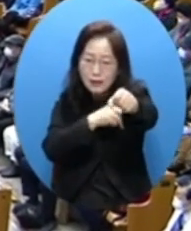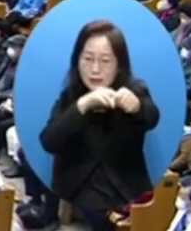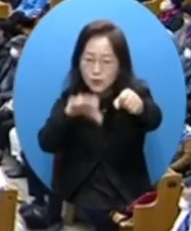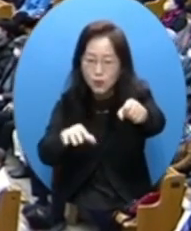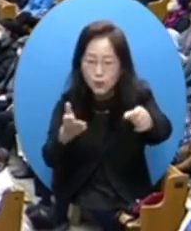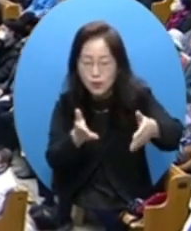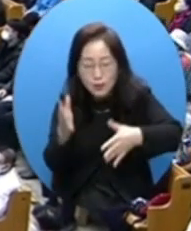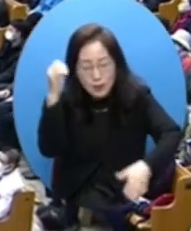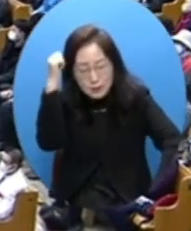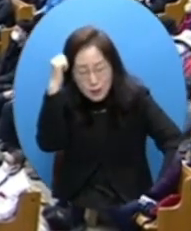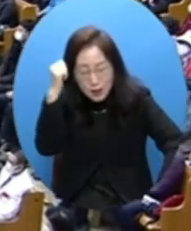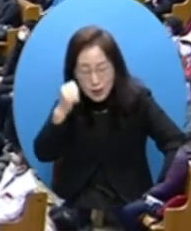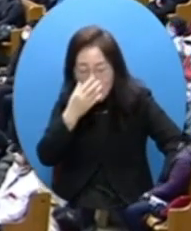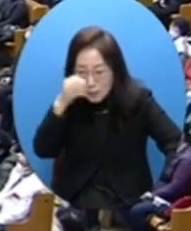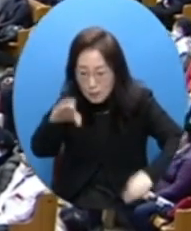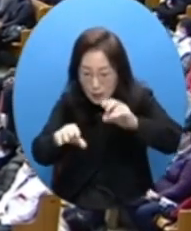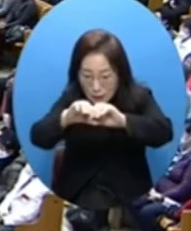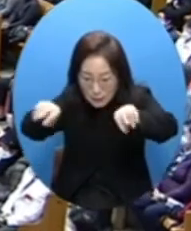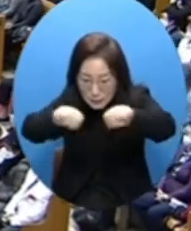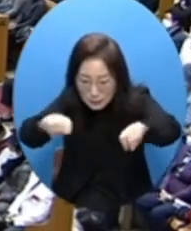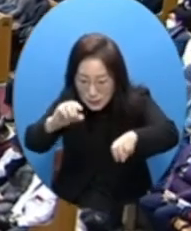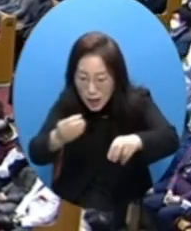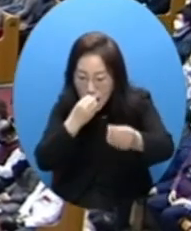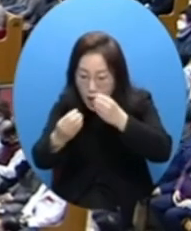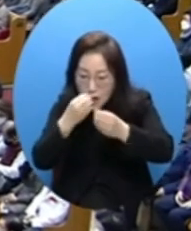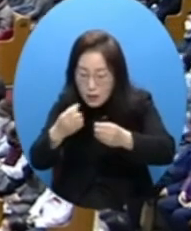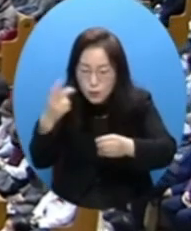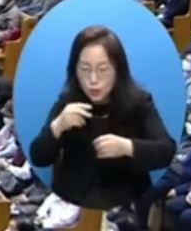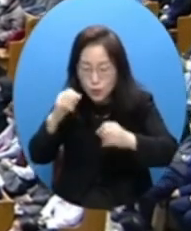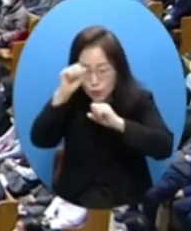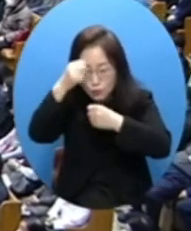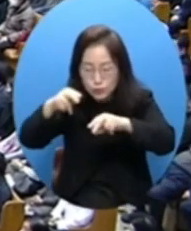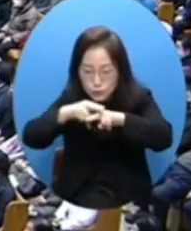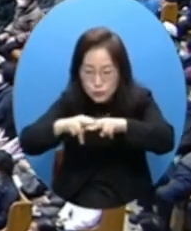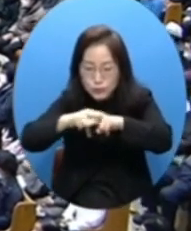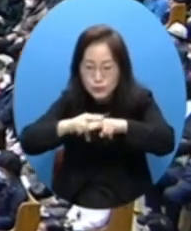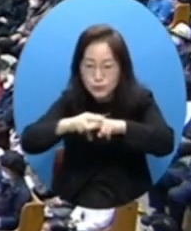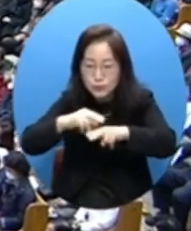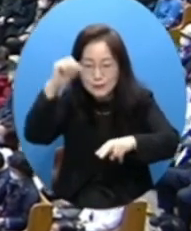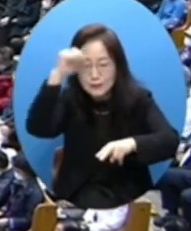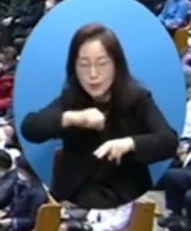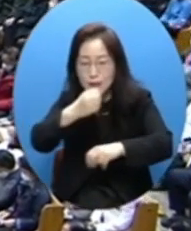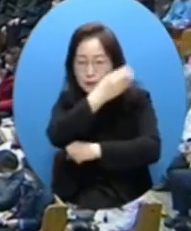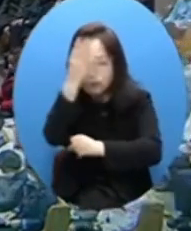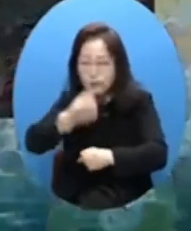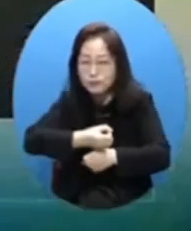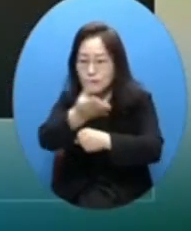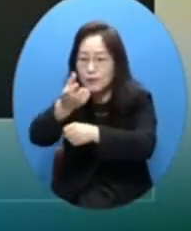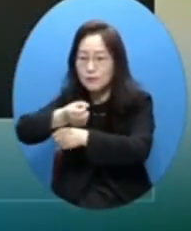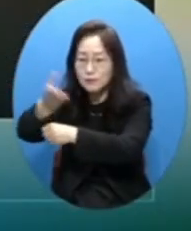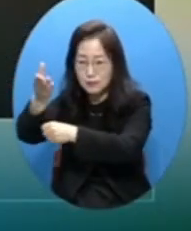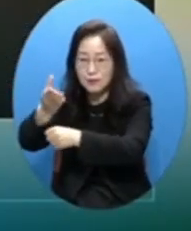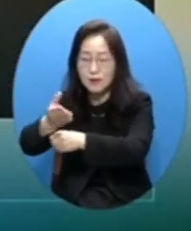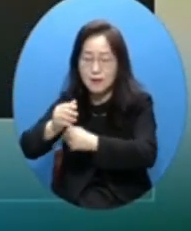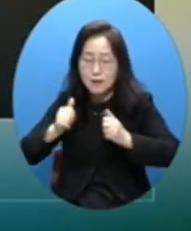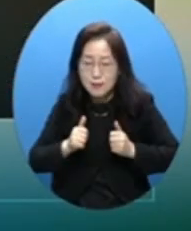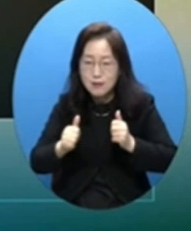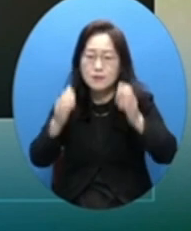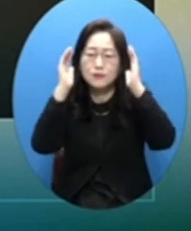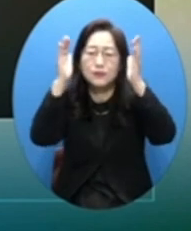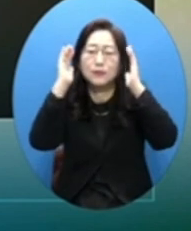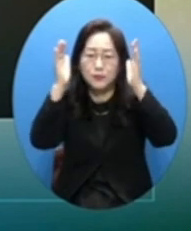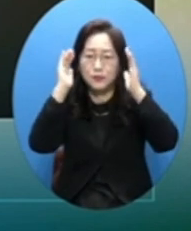하고 쓰레기통에 버려진 밥을 주워 먹으며 구두닦이를 하고 새벽에 신문을 돌리면서 열심히 열심히